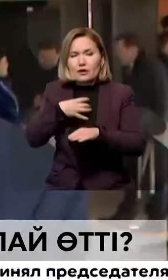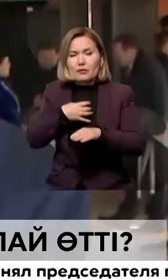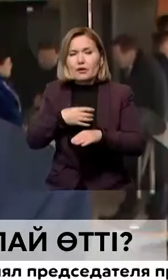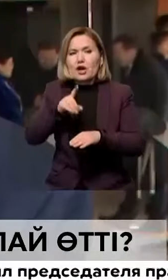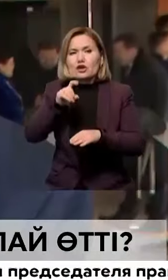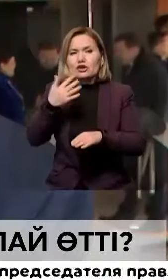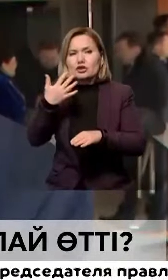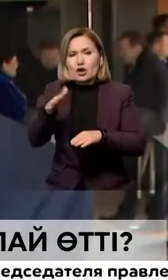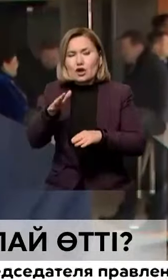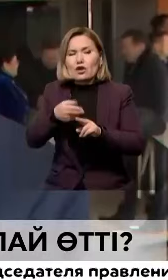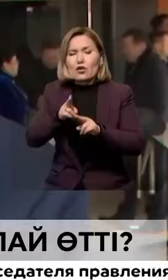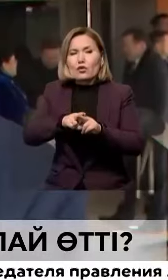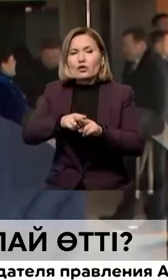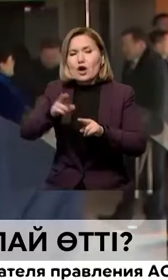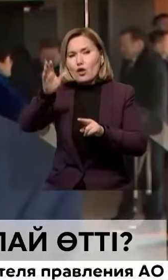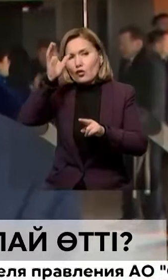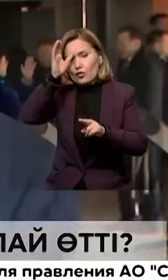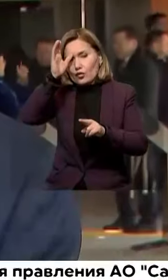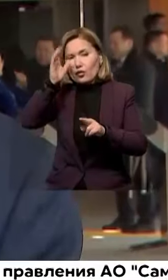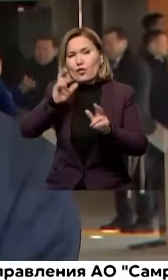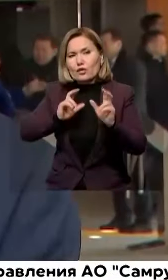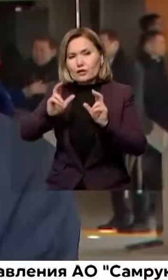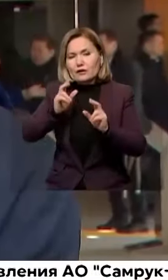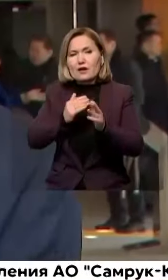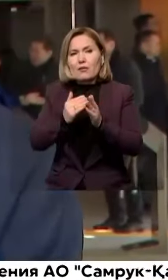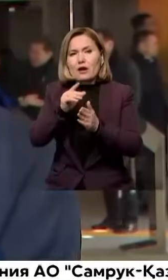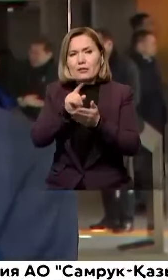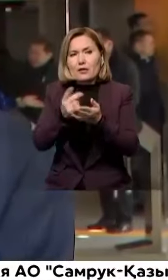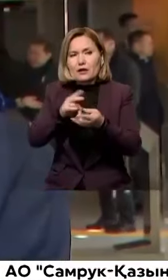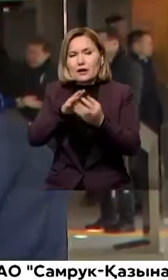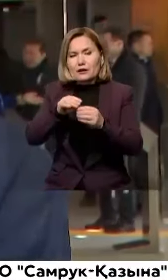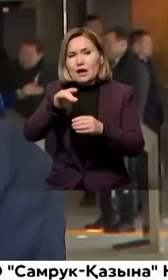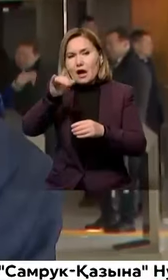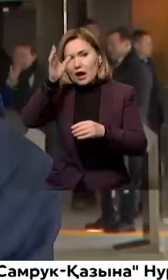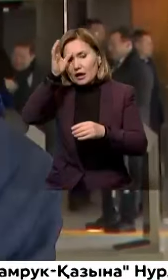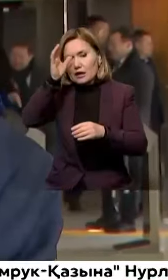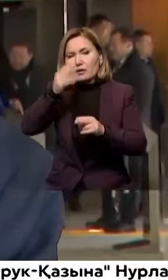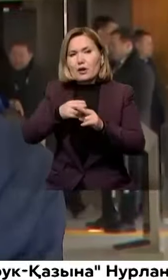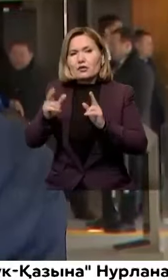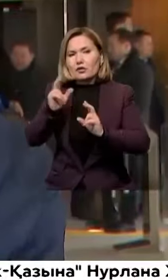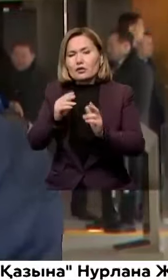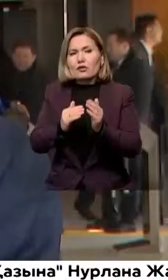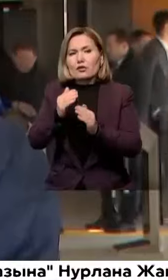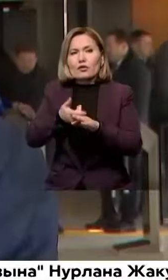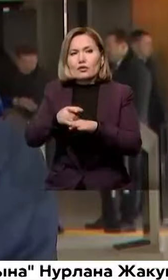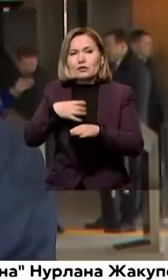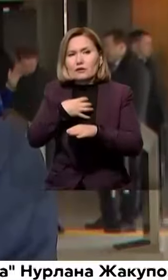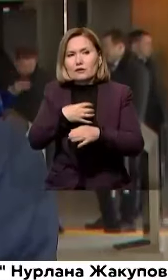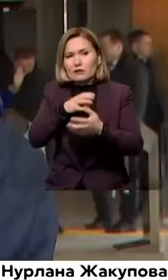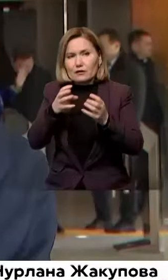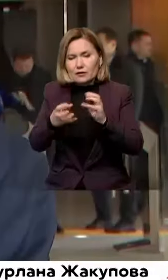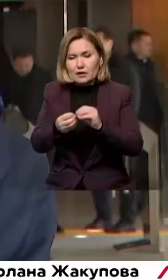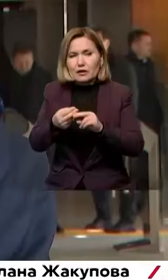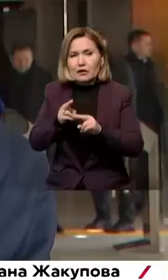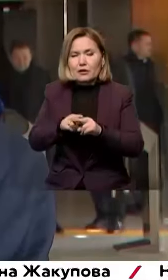бір университеттің мәртебесі биік қылдық. Ал енді ғылымның ішінен жалғыз ғылым академиясы, сіз мәртебесін биік қылмаса, қазақ ұят болады.